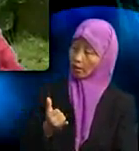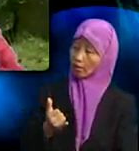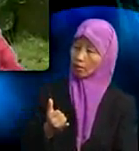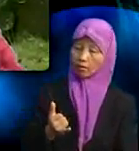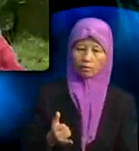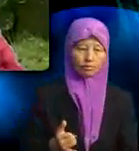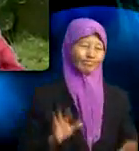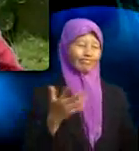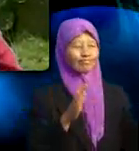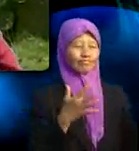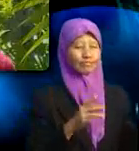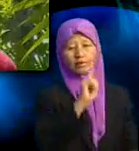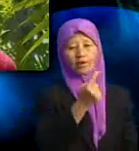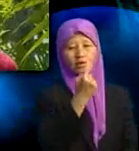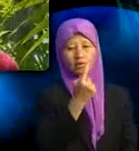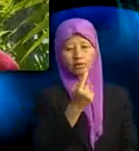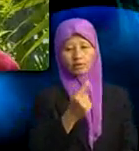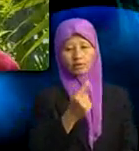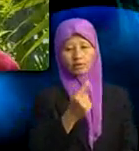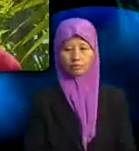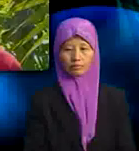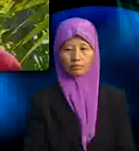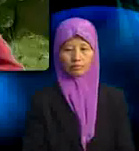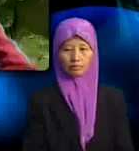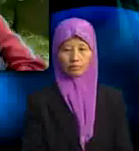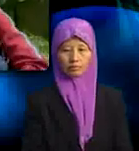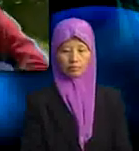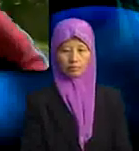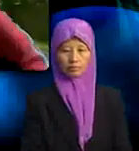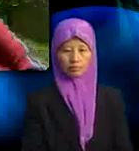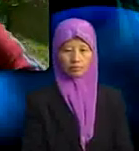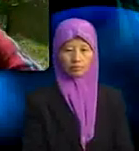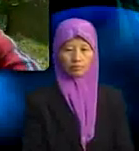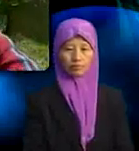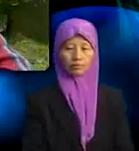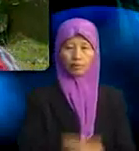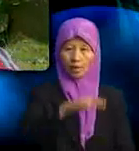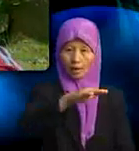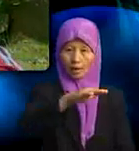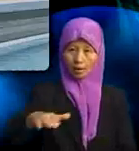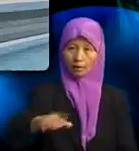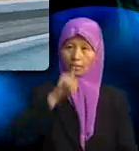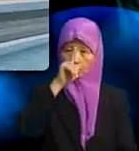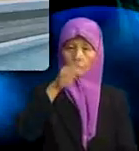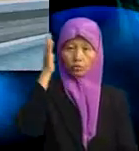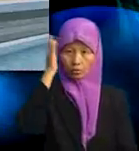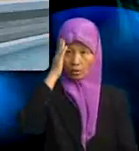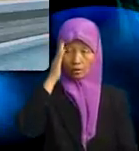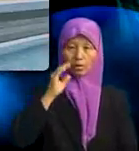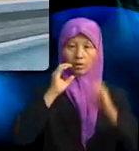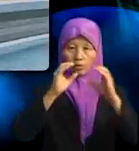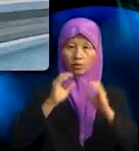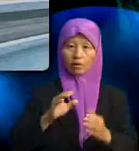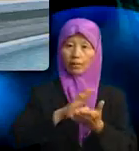betul. Kenapa pula? Tak ada apa-apalah. Saja je. Cuma. Adik-adik